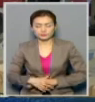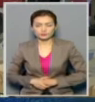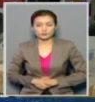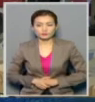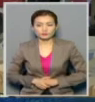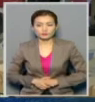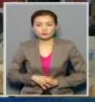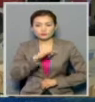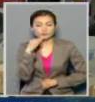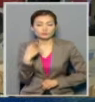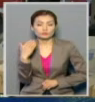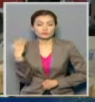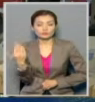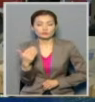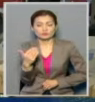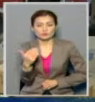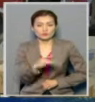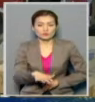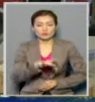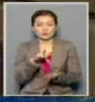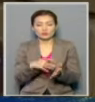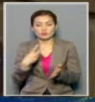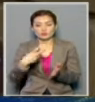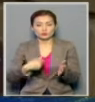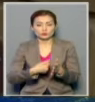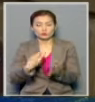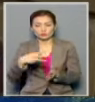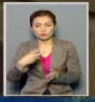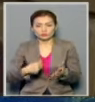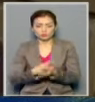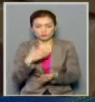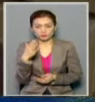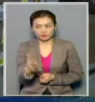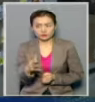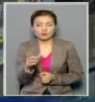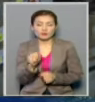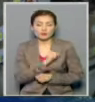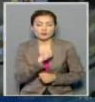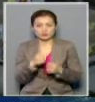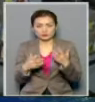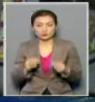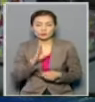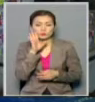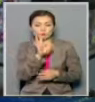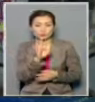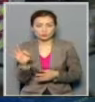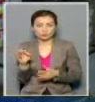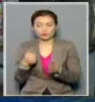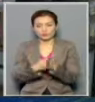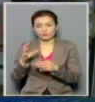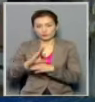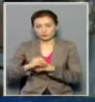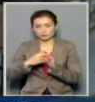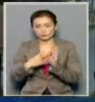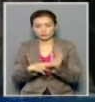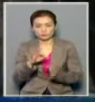табылады. Беларусь аяқ киімдерінің жәрменкесі шаһарда қаңтардың 20-сы мен 30 аралығында өтеді. Дүкен демалыссыз күн сайын таңғы 10:00-ден 19:00-ге